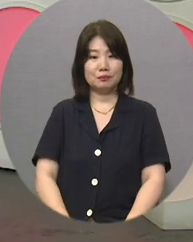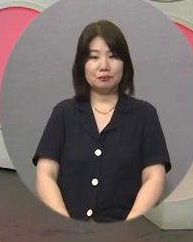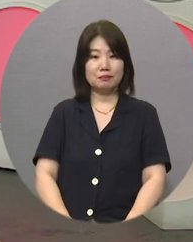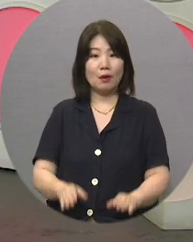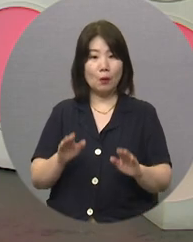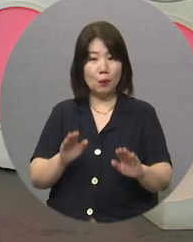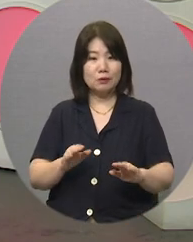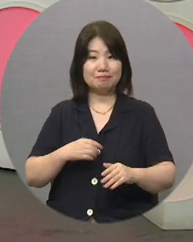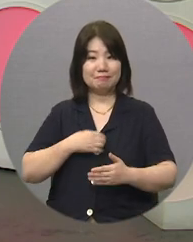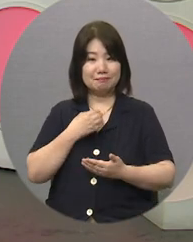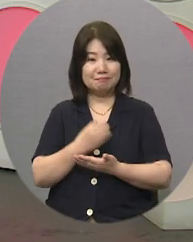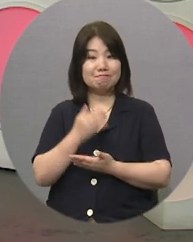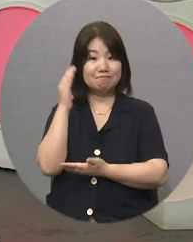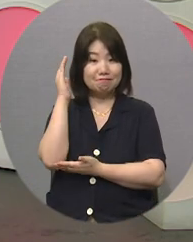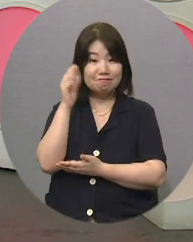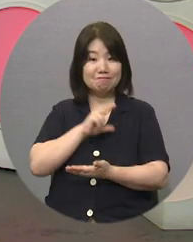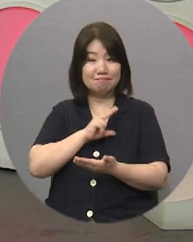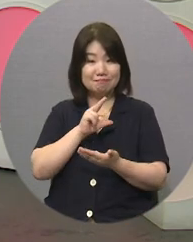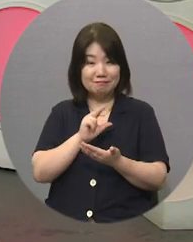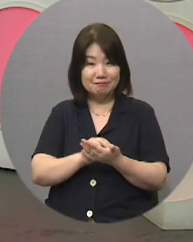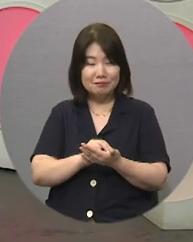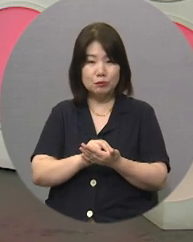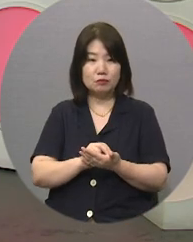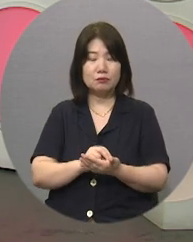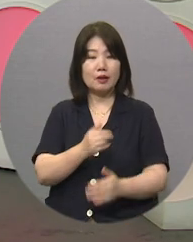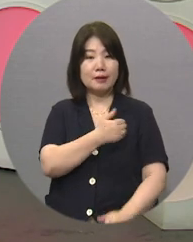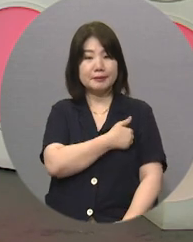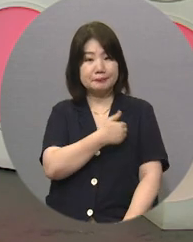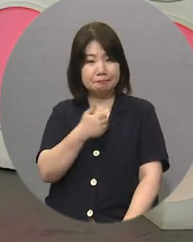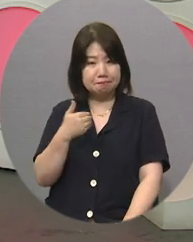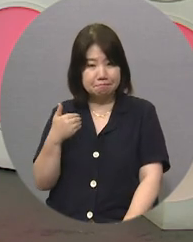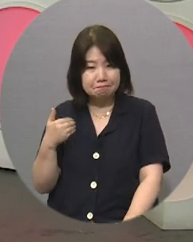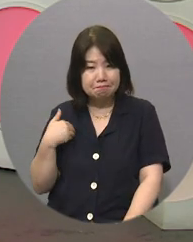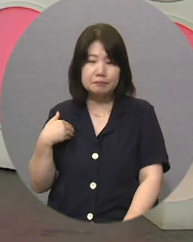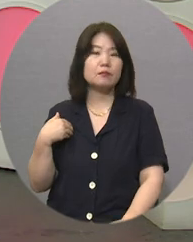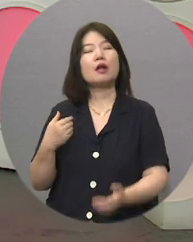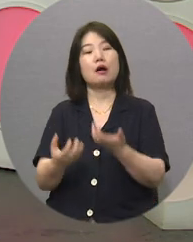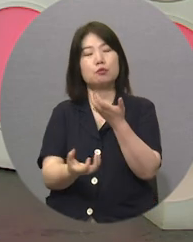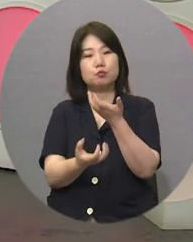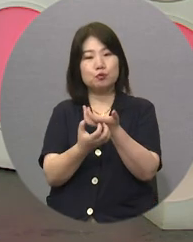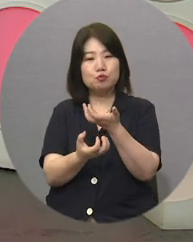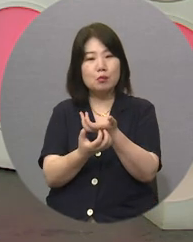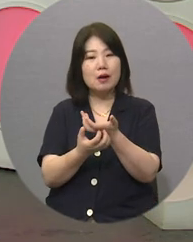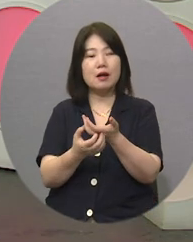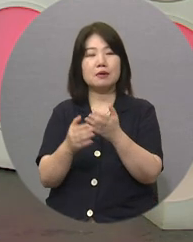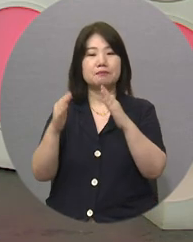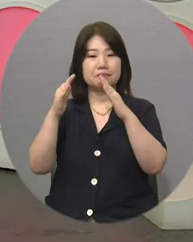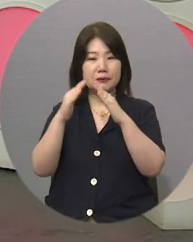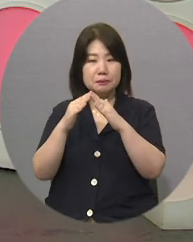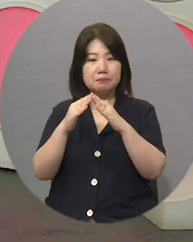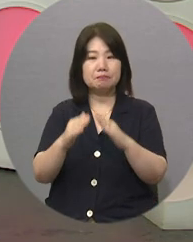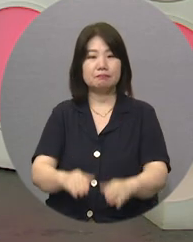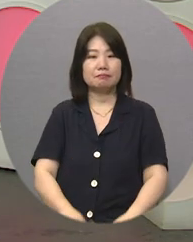오늘의 감동 사연 주제는요. 든든한 국밥집.